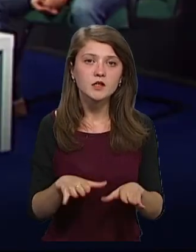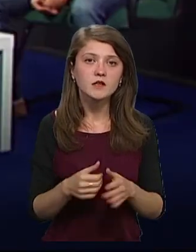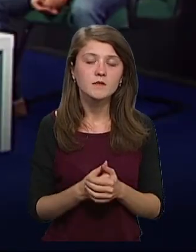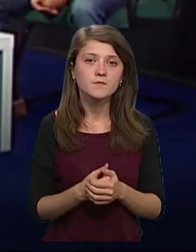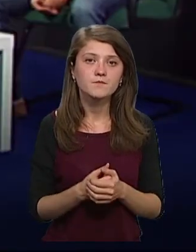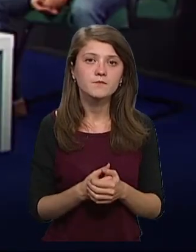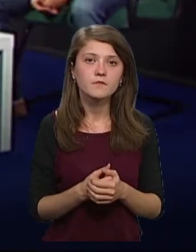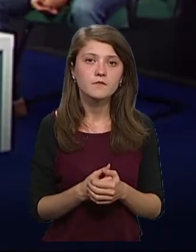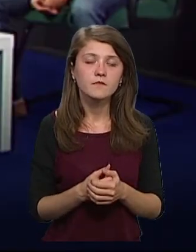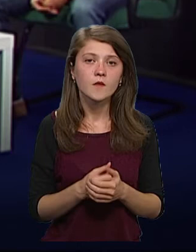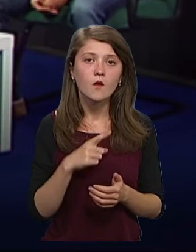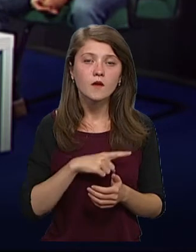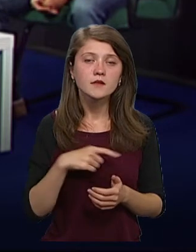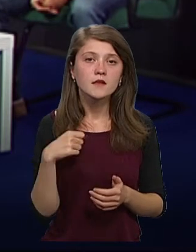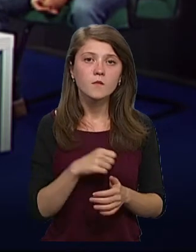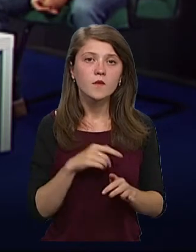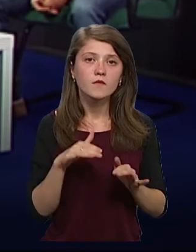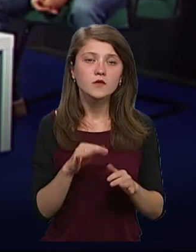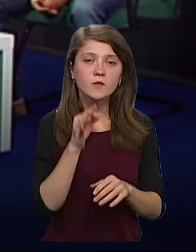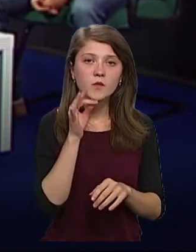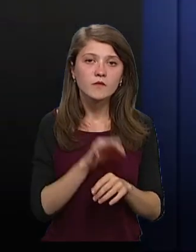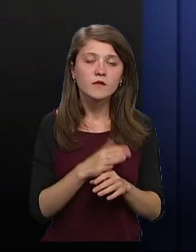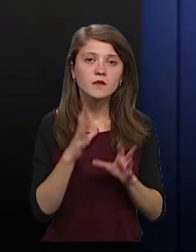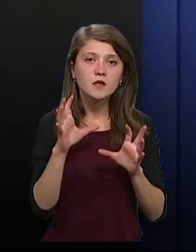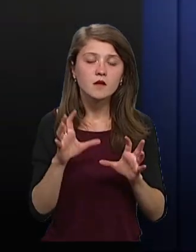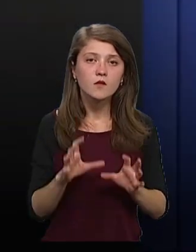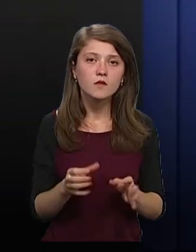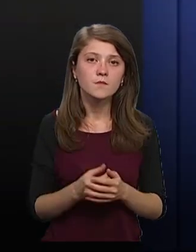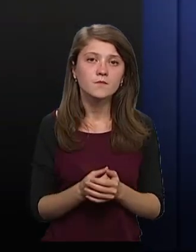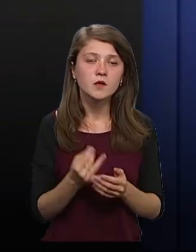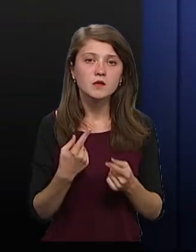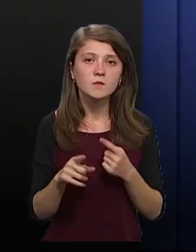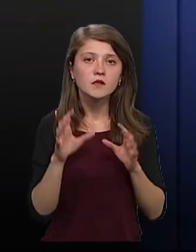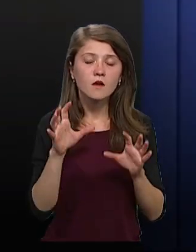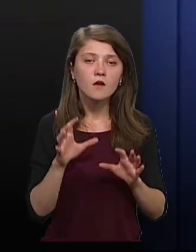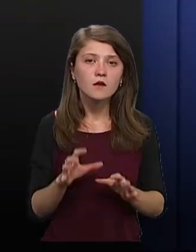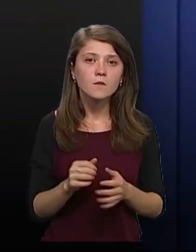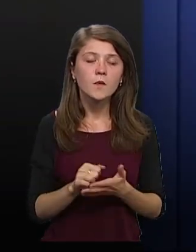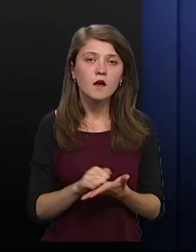рішень органів місцевого середування, чи відповідають вони Конституції, чи відповідають вони іншим законодавчим